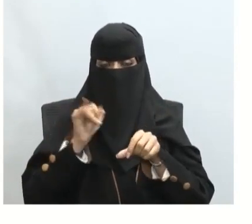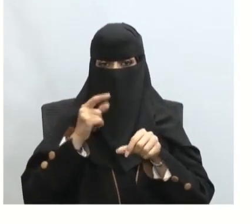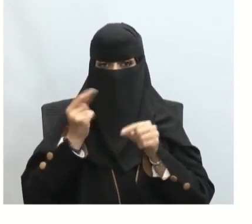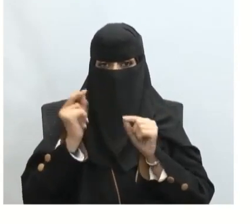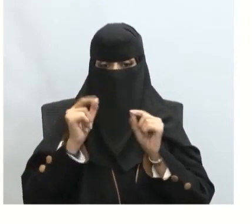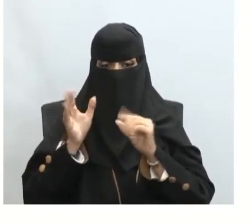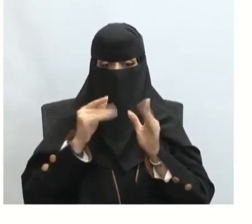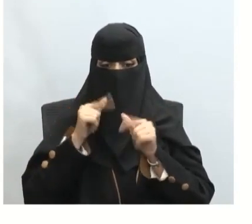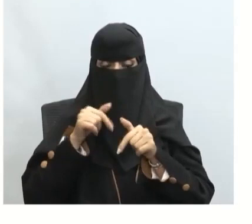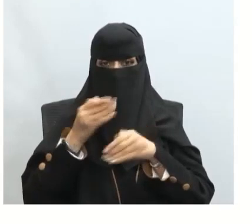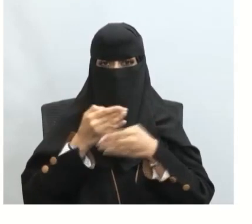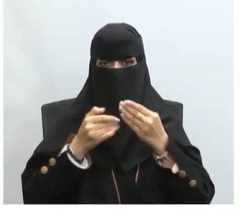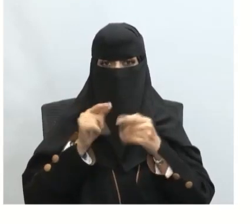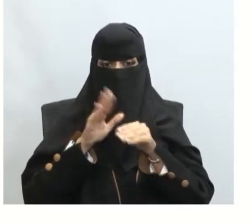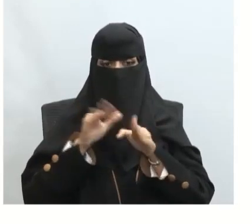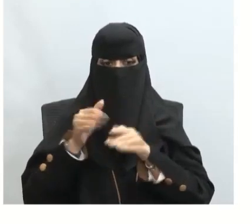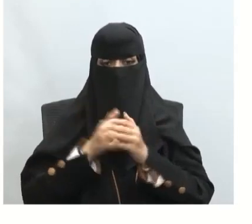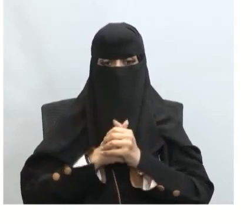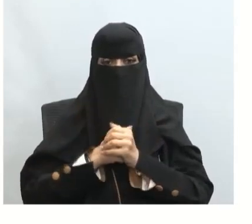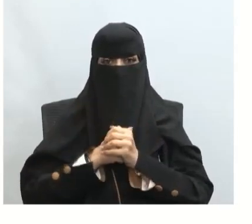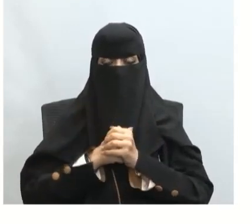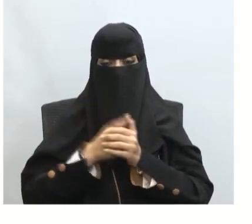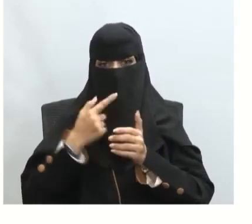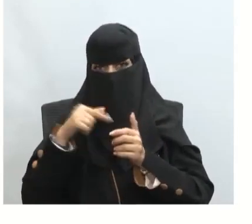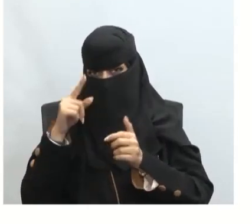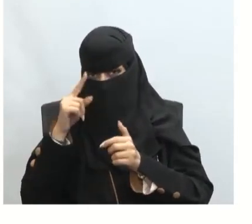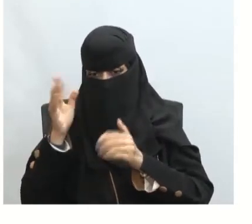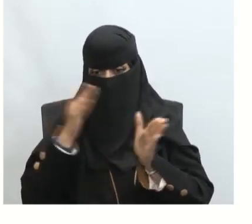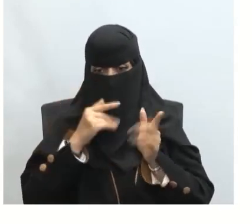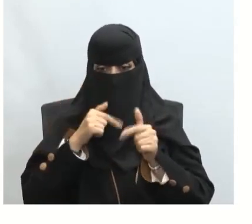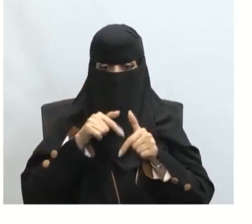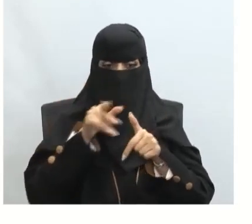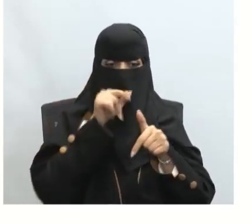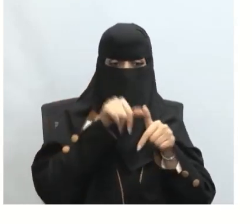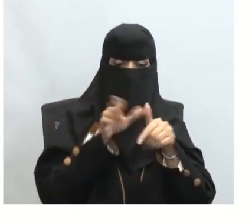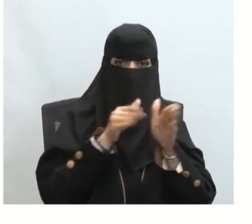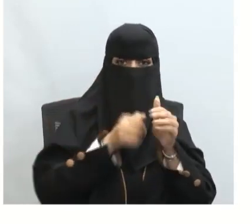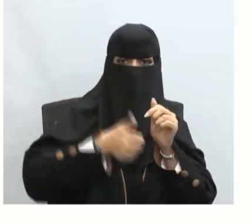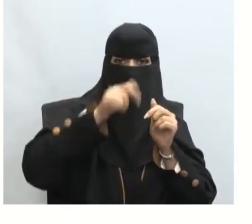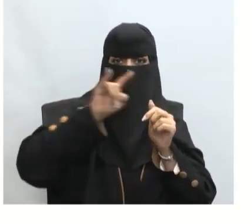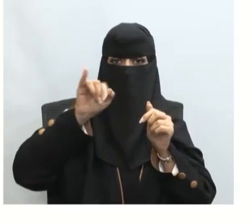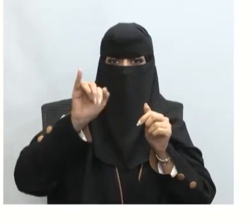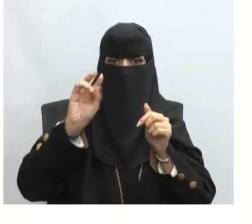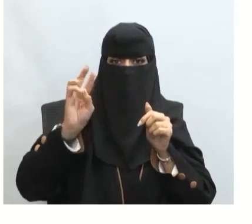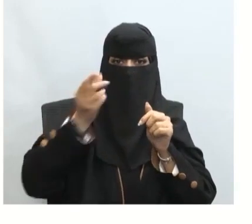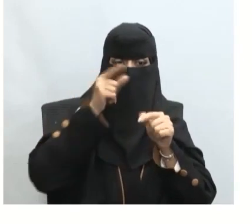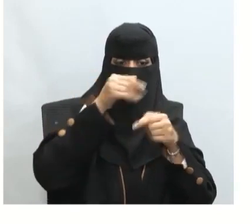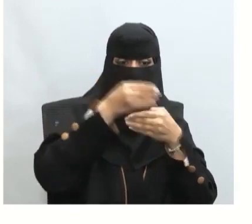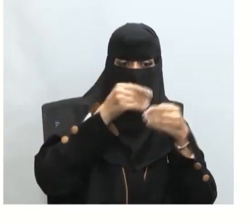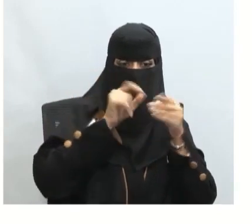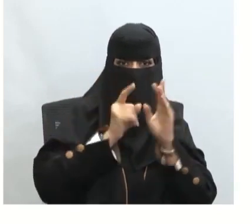الذرات من المركب نفسه مثال هذا هو المركب الايثان الاساسي